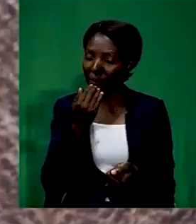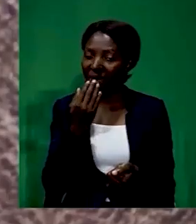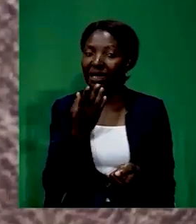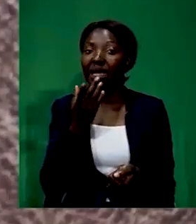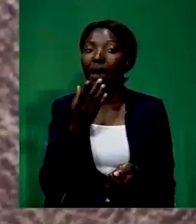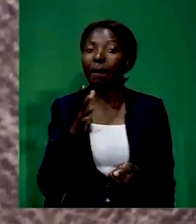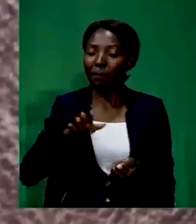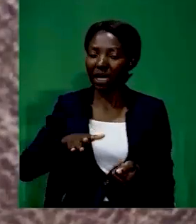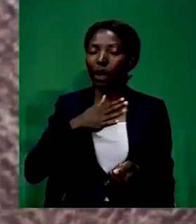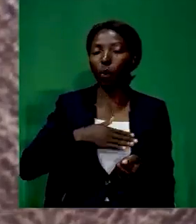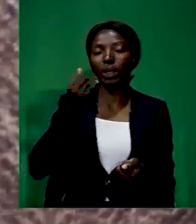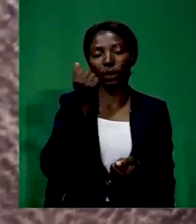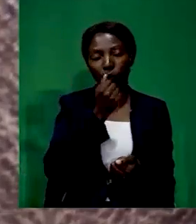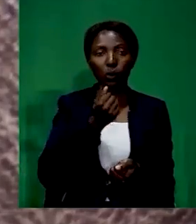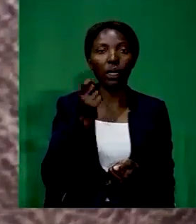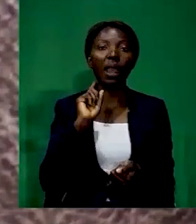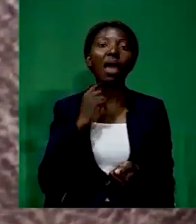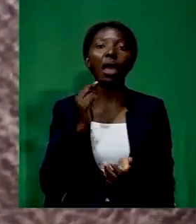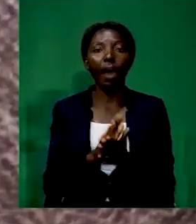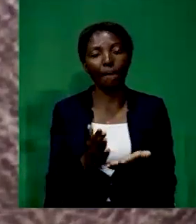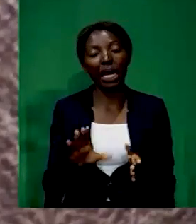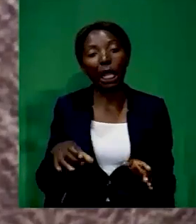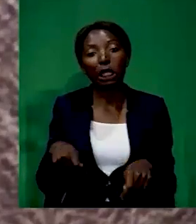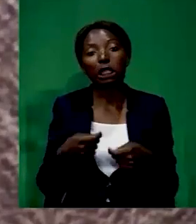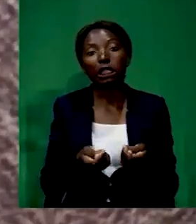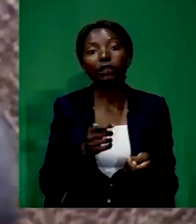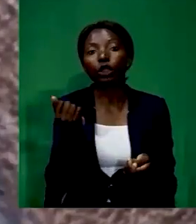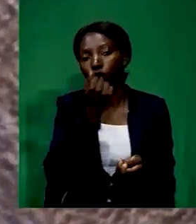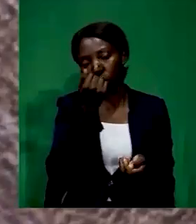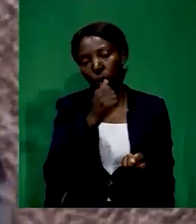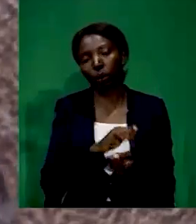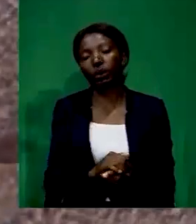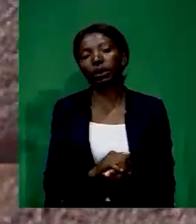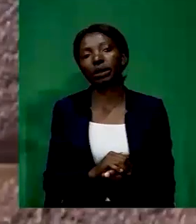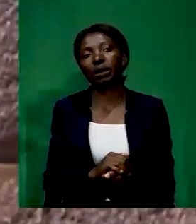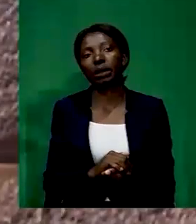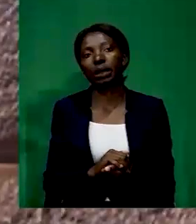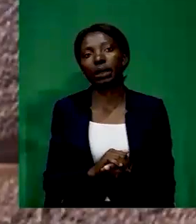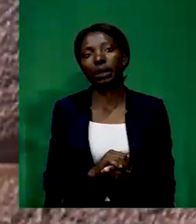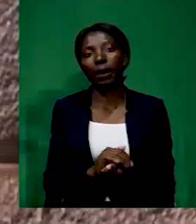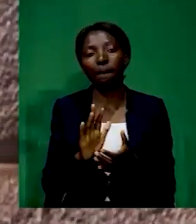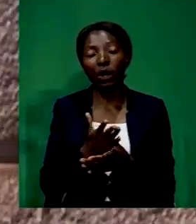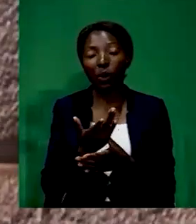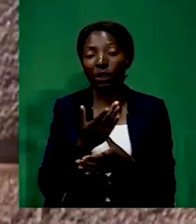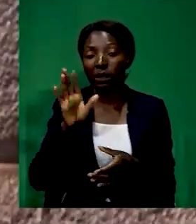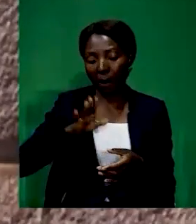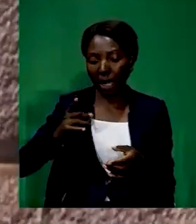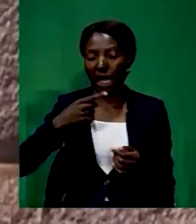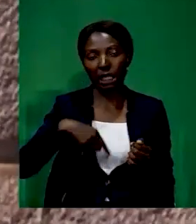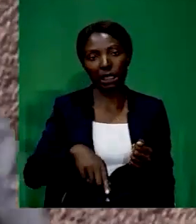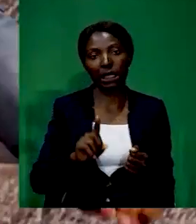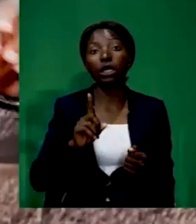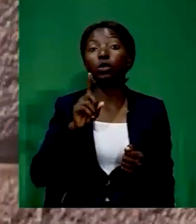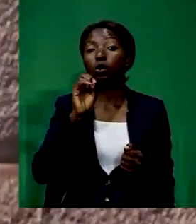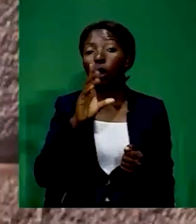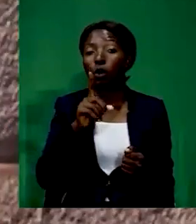authority behind the request. Sauti inogona kubuda pasina mubvunzo. In the authority of the Godhead, be